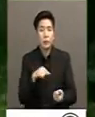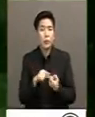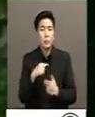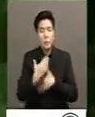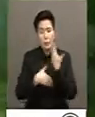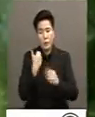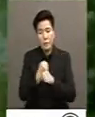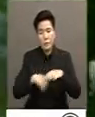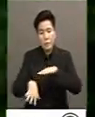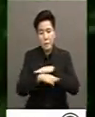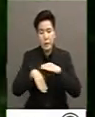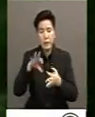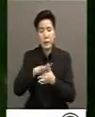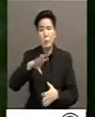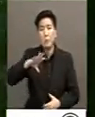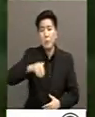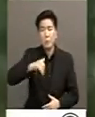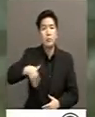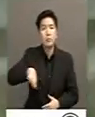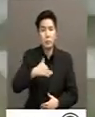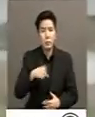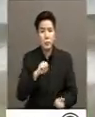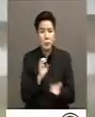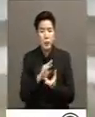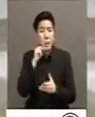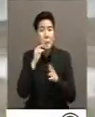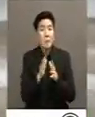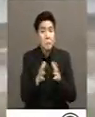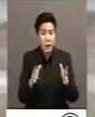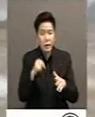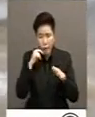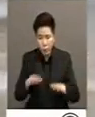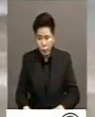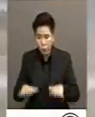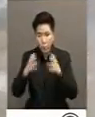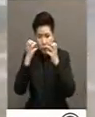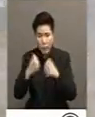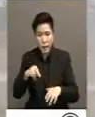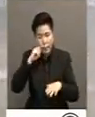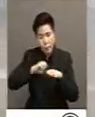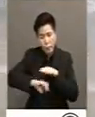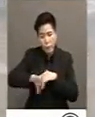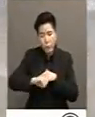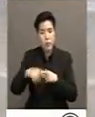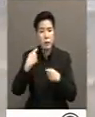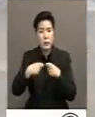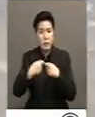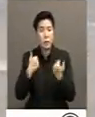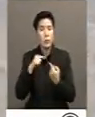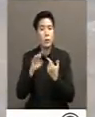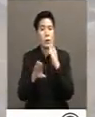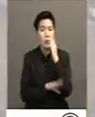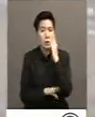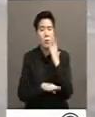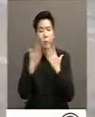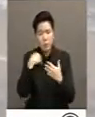พัฒนาโครงสร้างพื้นฐานของเมืองที่ส่งผลให้เมื่อน้ำมากก็จะท่วมหนักมากและระบายได้ยากนะครับสำหรับในพื้นที่ภาคใต้เค